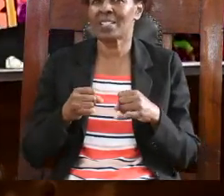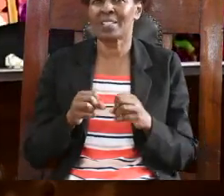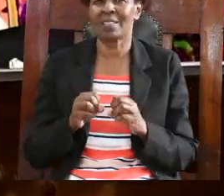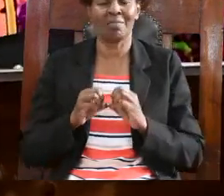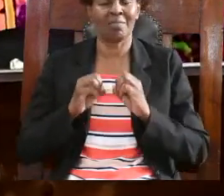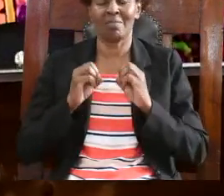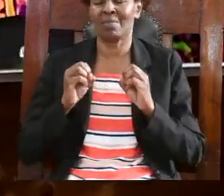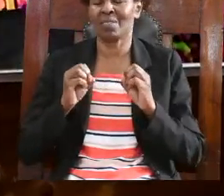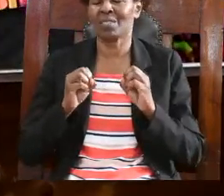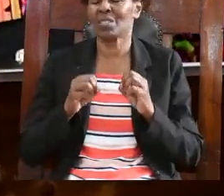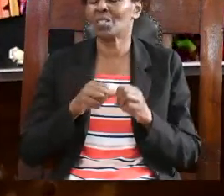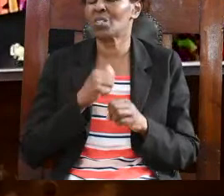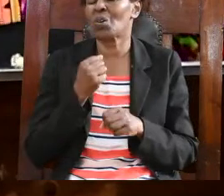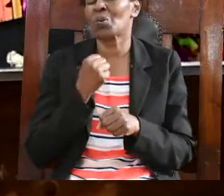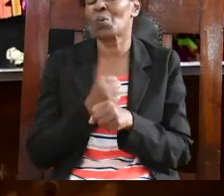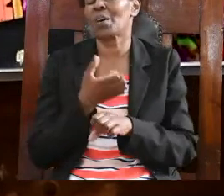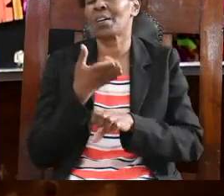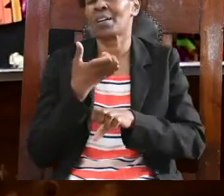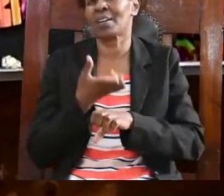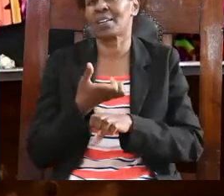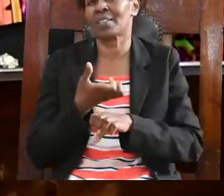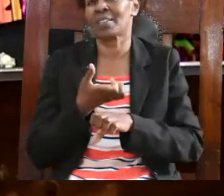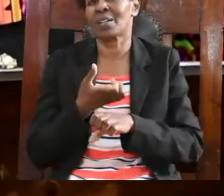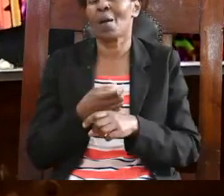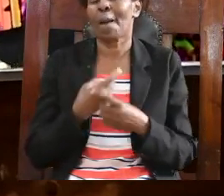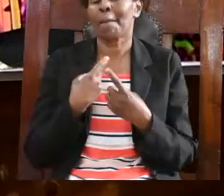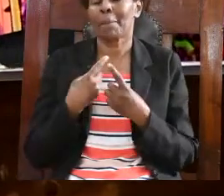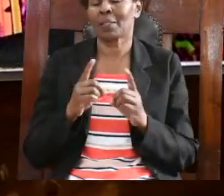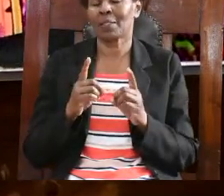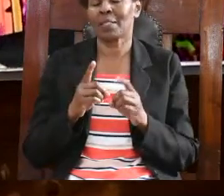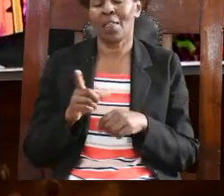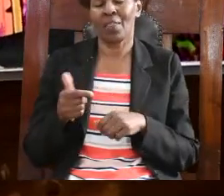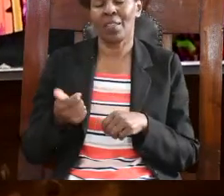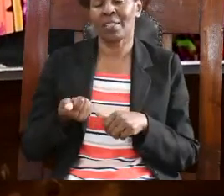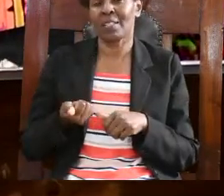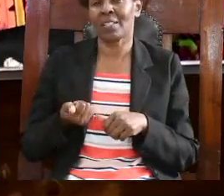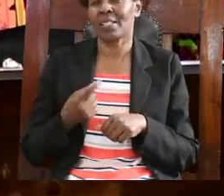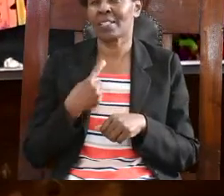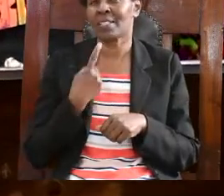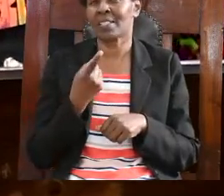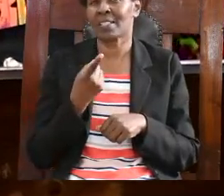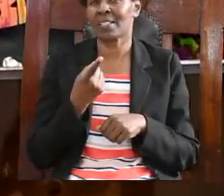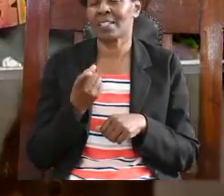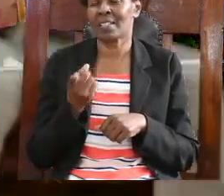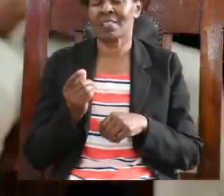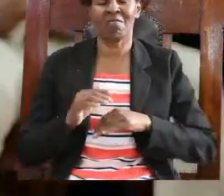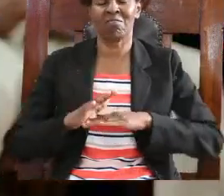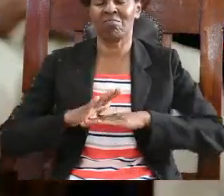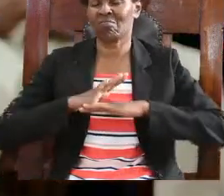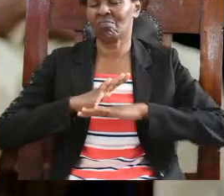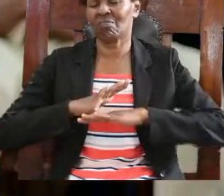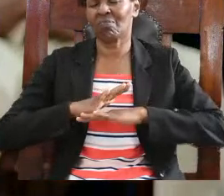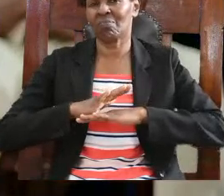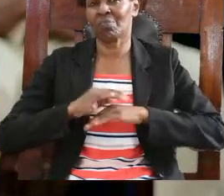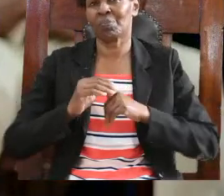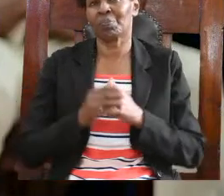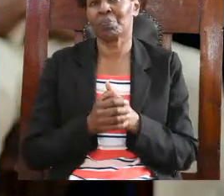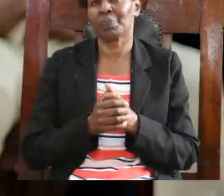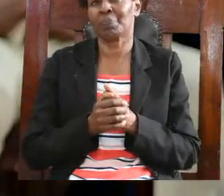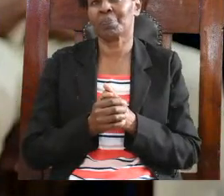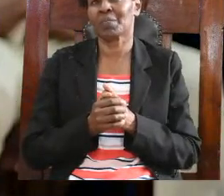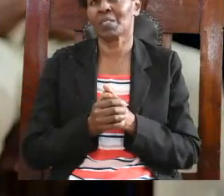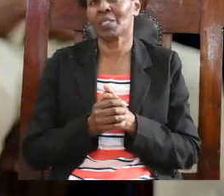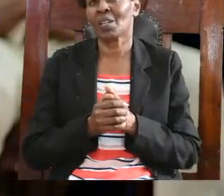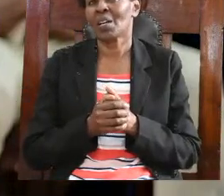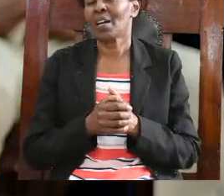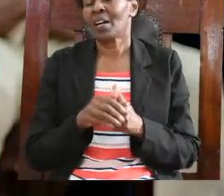haujajikakamua, haujafanya kazi kabisa? Lakini yeye akasema ameridhika, imetosha. Saa